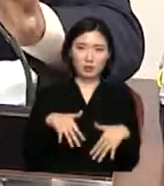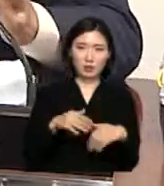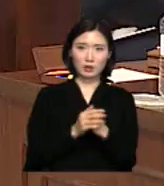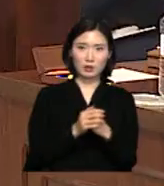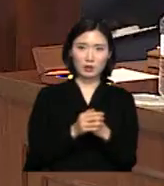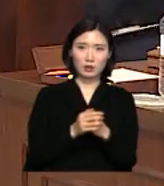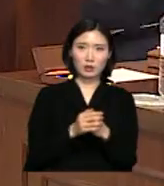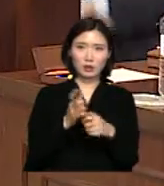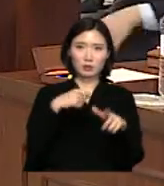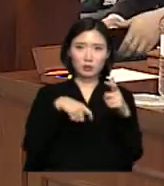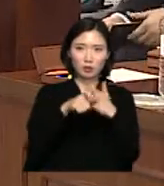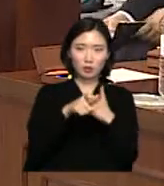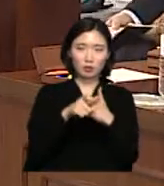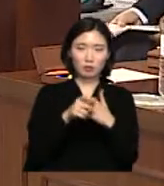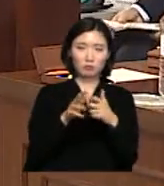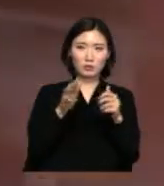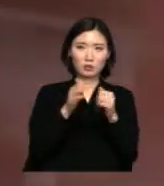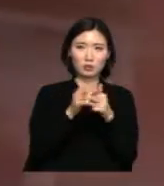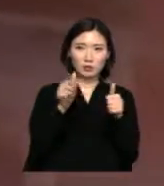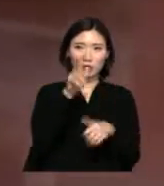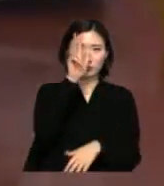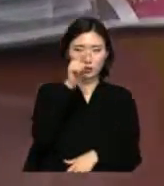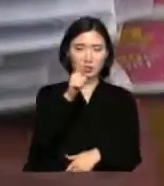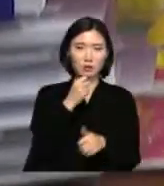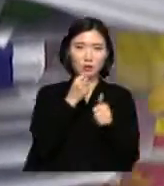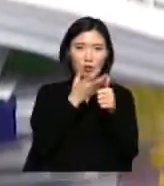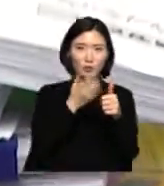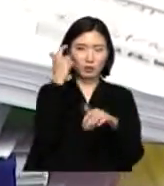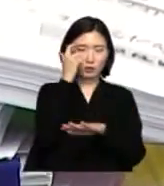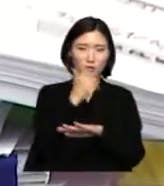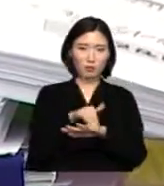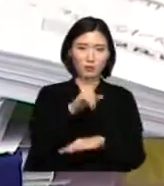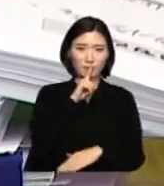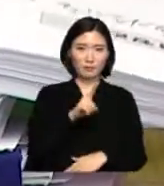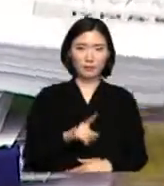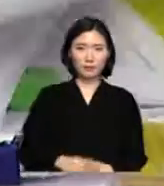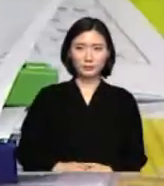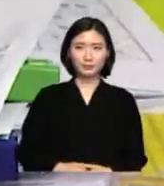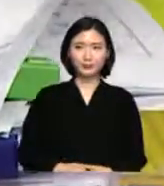수사를 의뢰할 방침입니다. 딜라이브 서울경기 케이블TV 조성엽입니다.